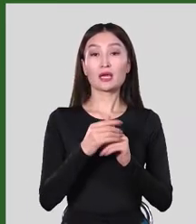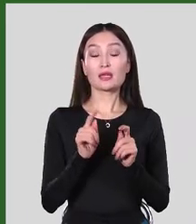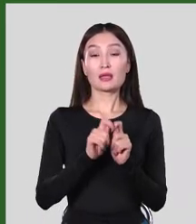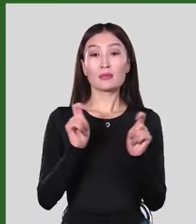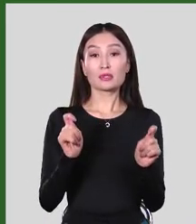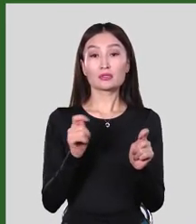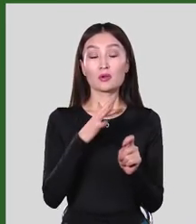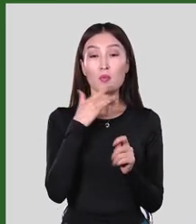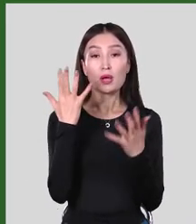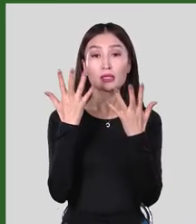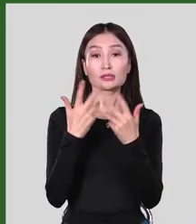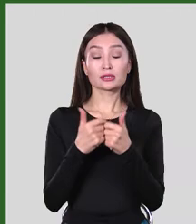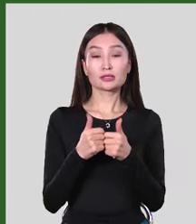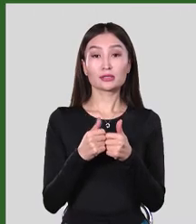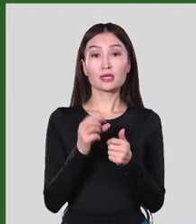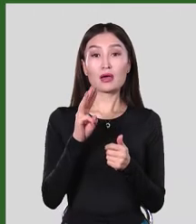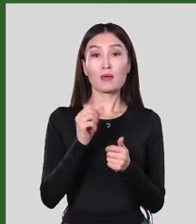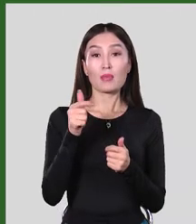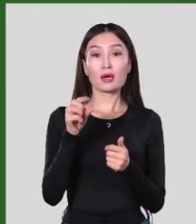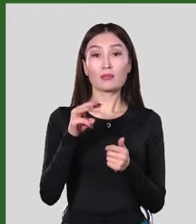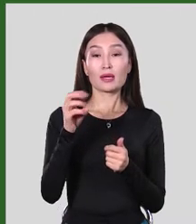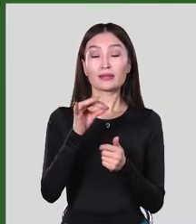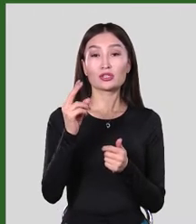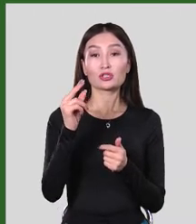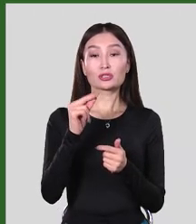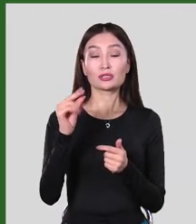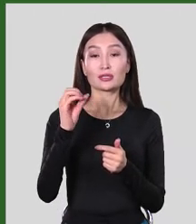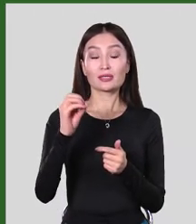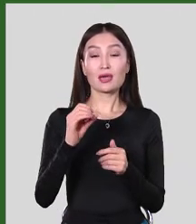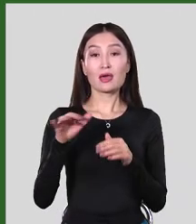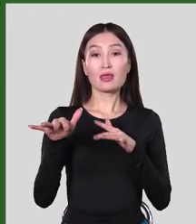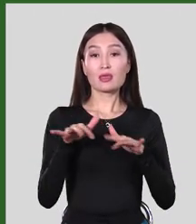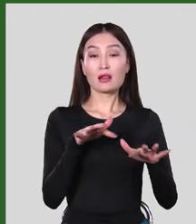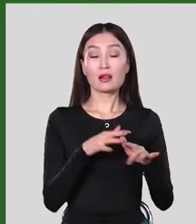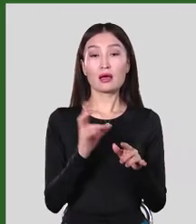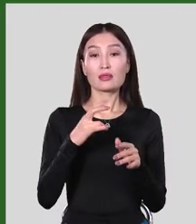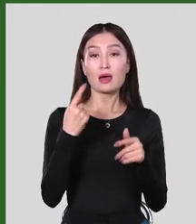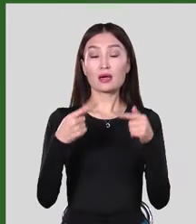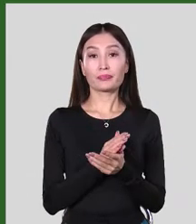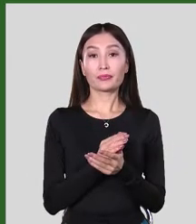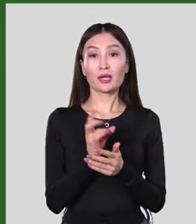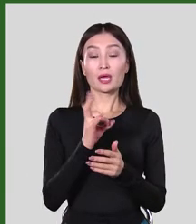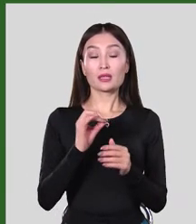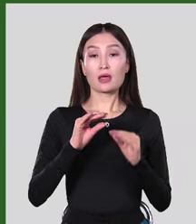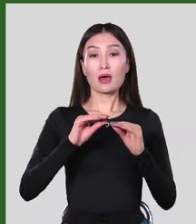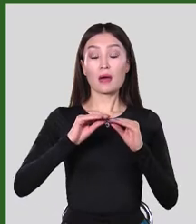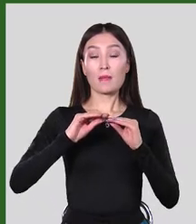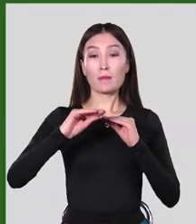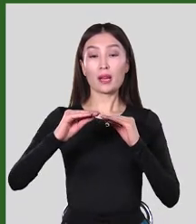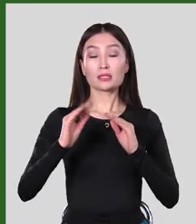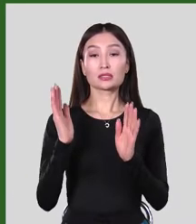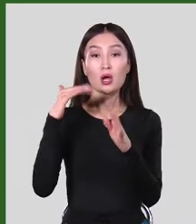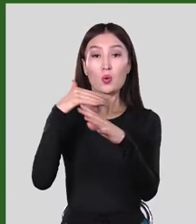образовали многочисленные магматические тела, залегающие на разной глубине. На плоскогорьях